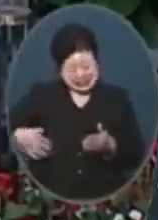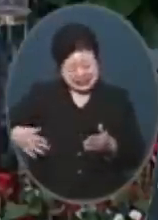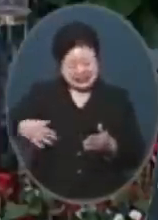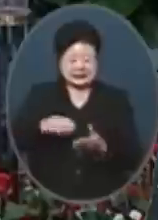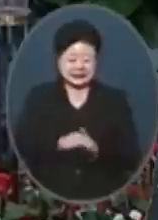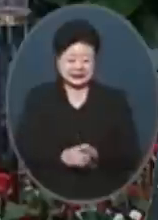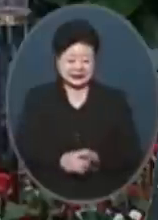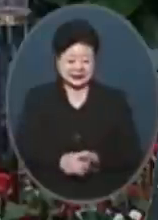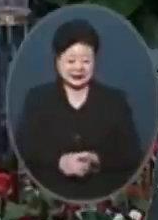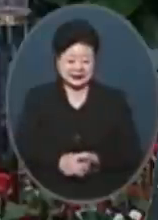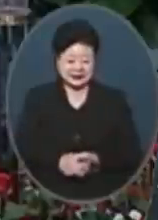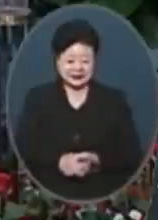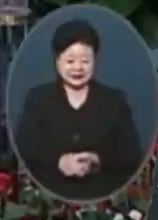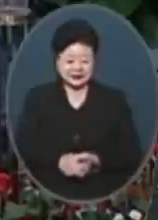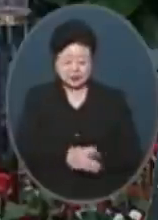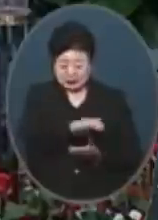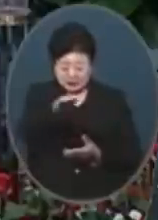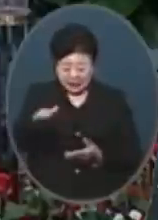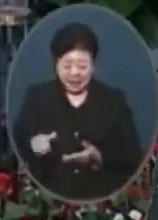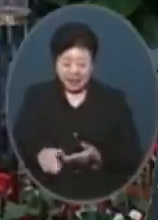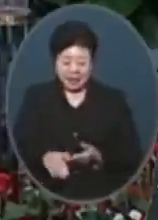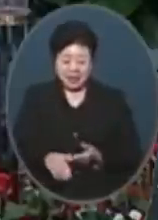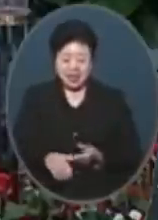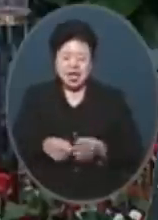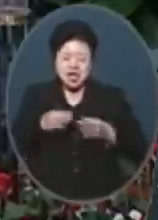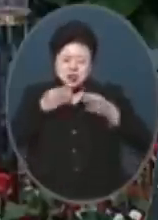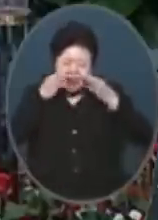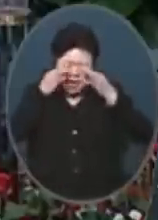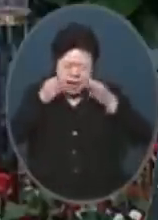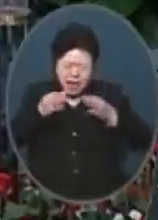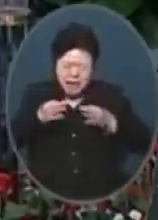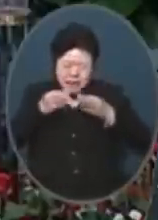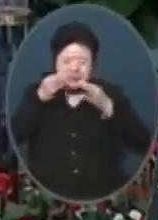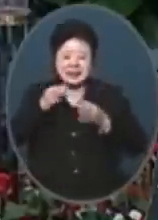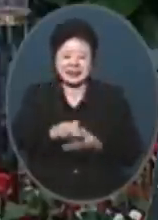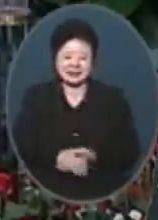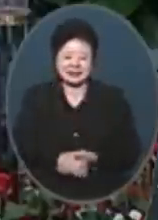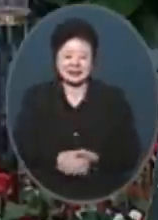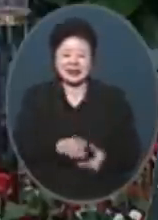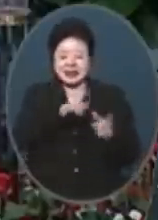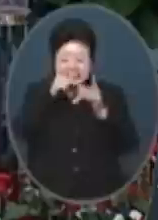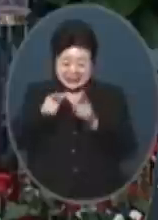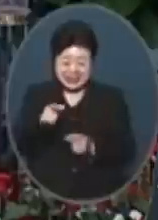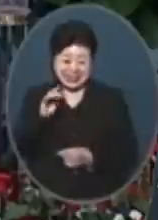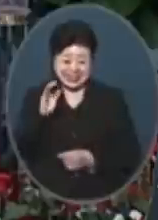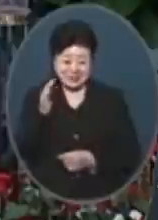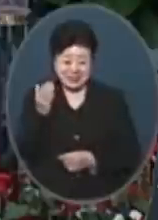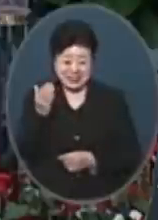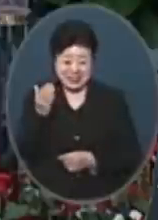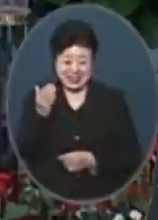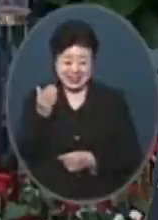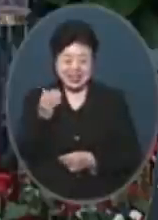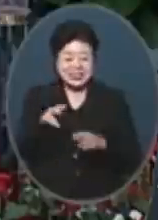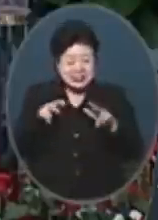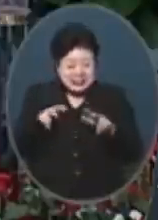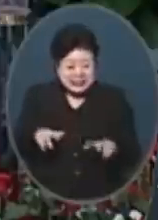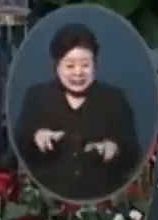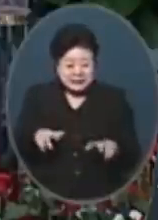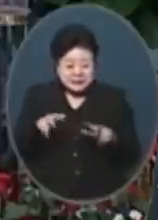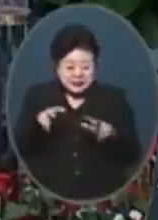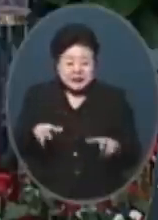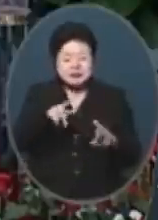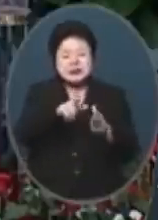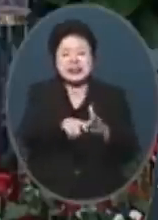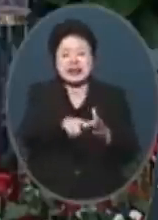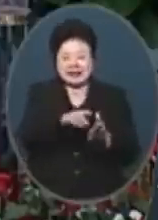시간입니다. 우리가 최선을 다해 살아야 할 것은 현재라는